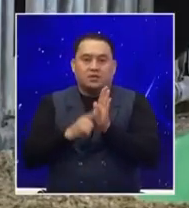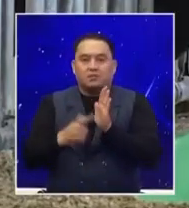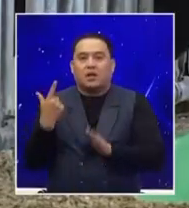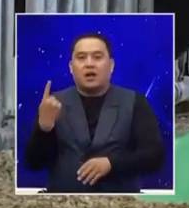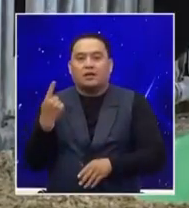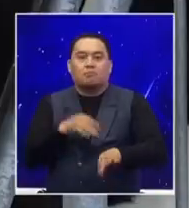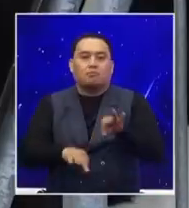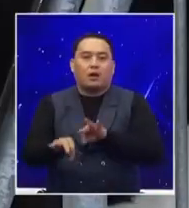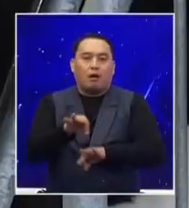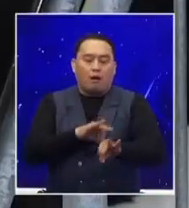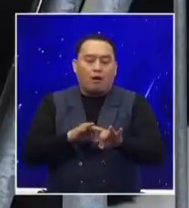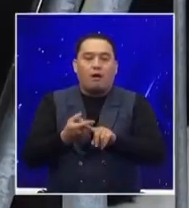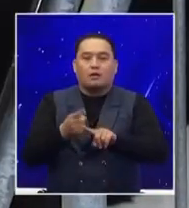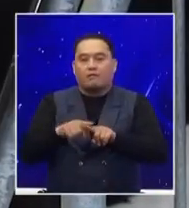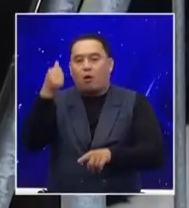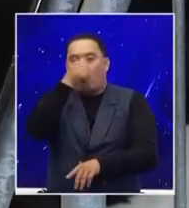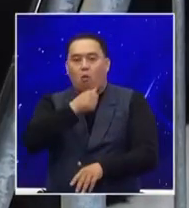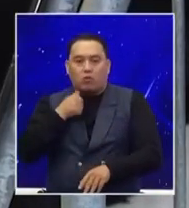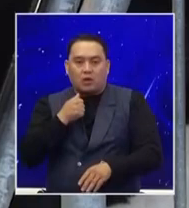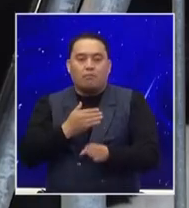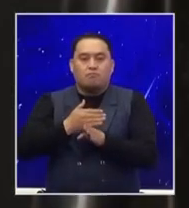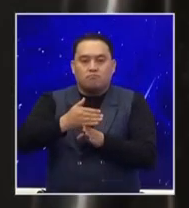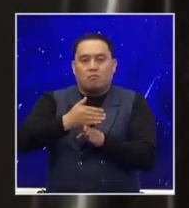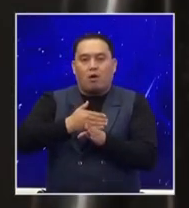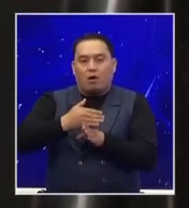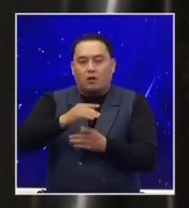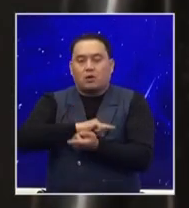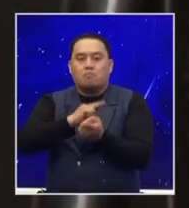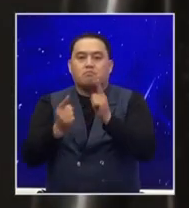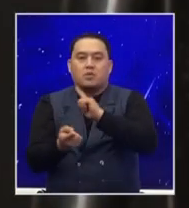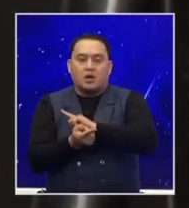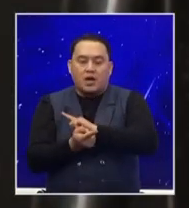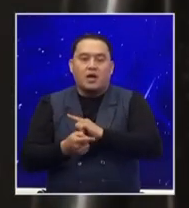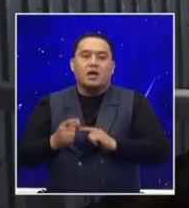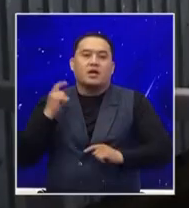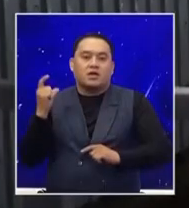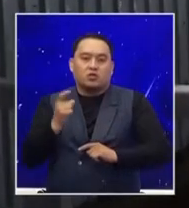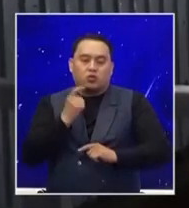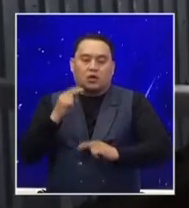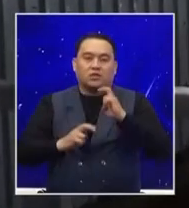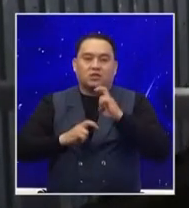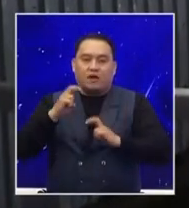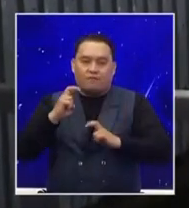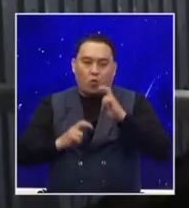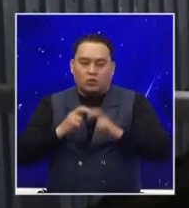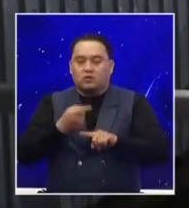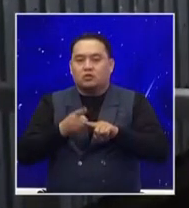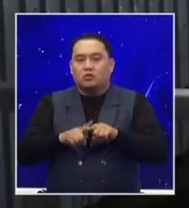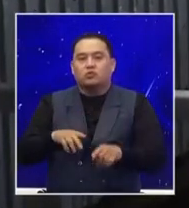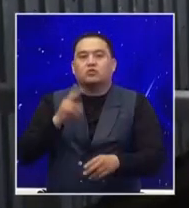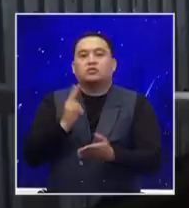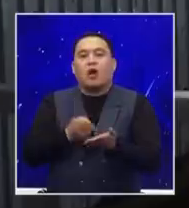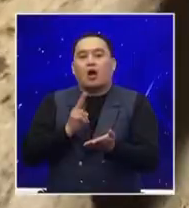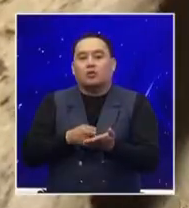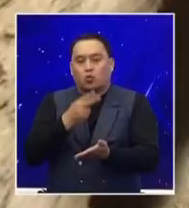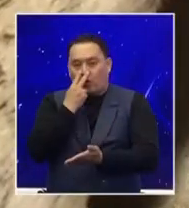проект – план реализации этого года. Поэтапно из аграрного регион переходит в аграрно-индустриальный сектор. Доказательством тому стало